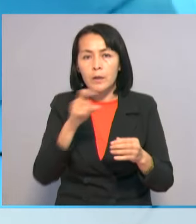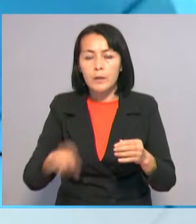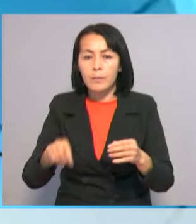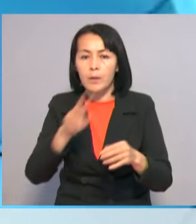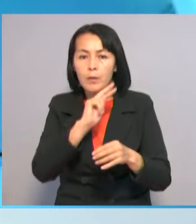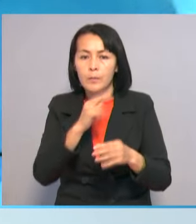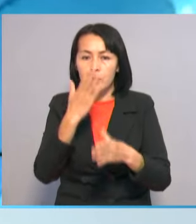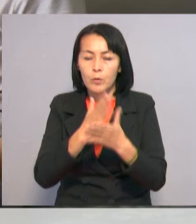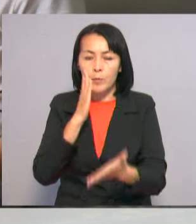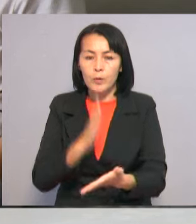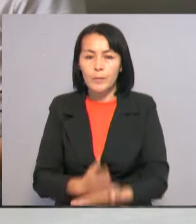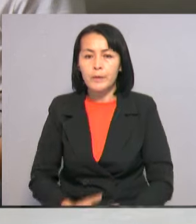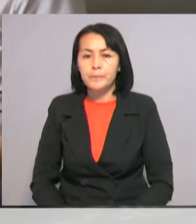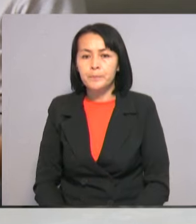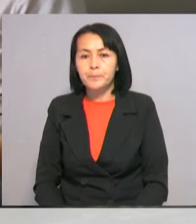шипа дейді.